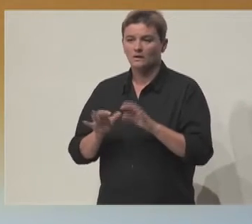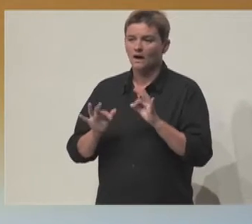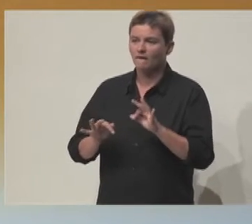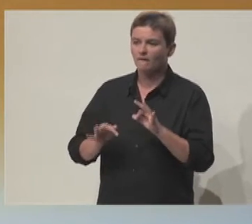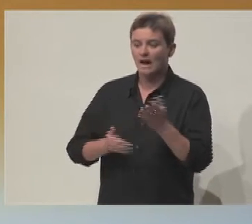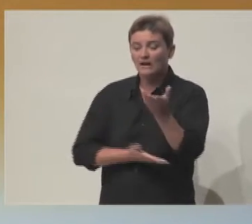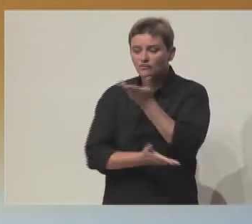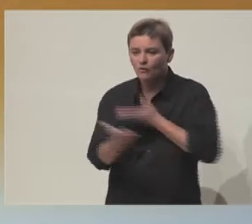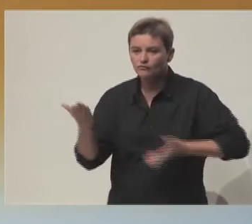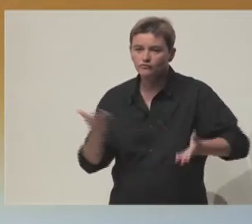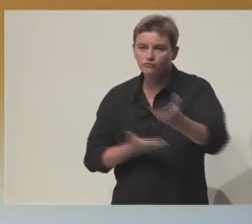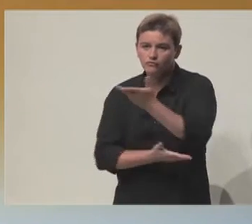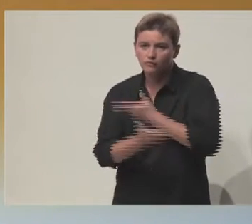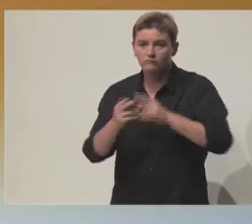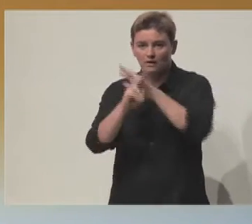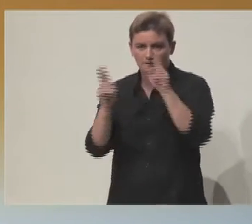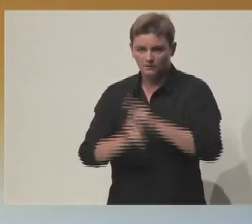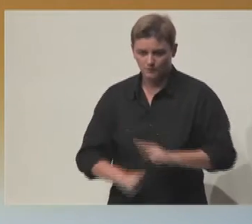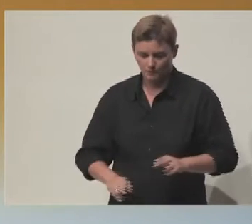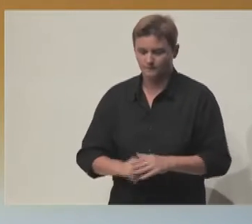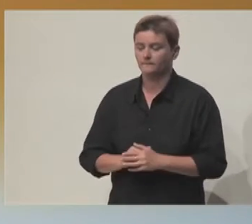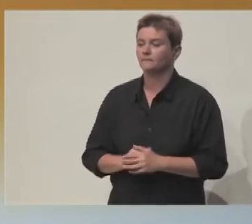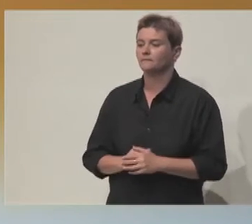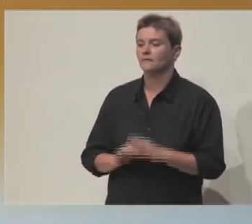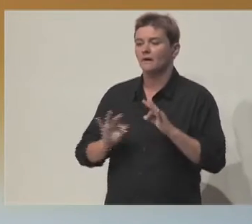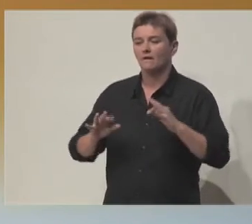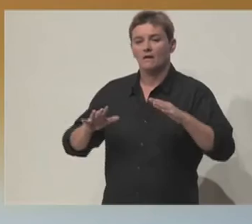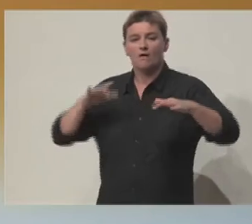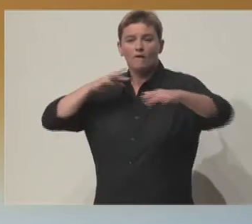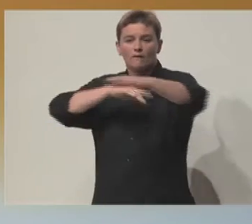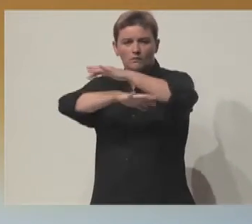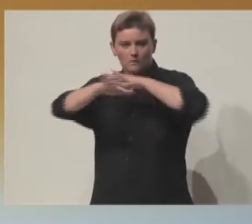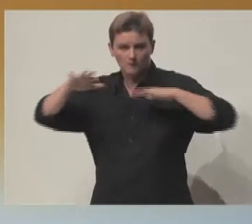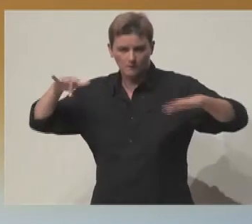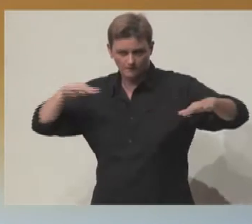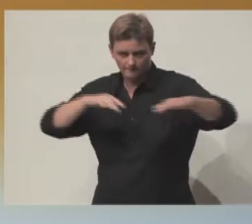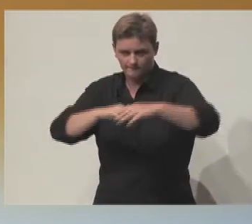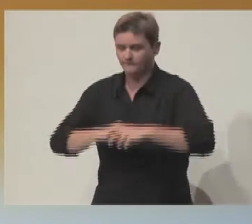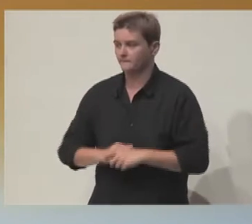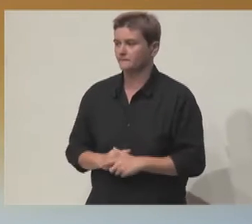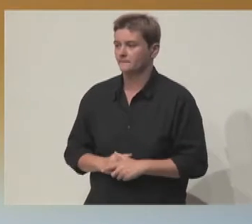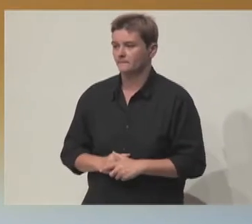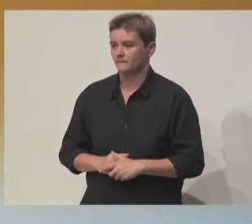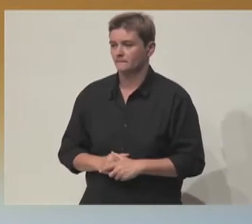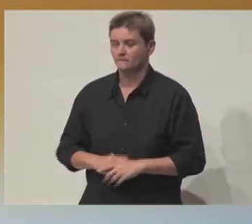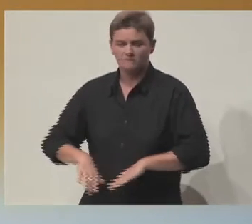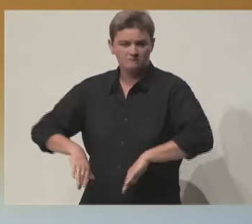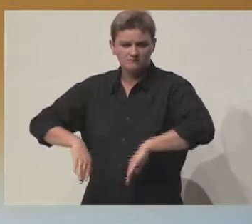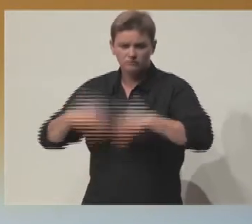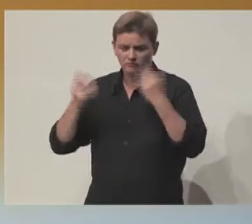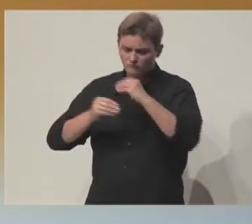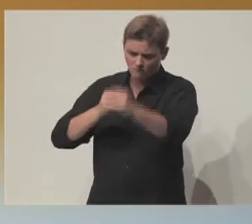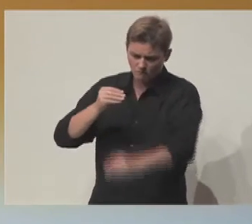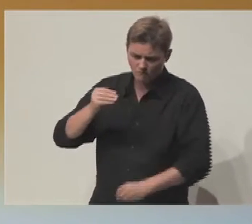internationaux la question de l'environnement quel que soit le lieu de la terre